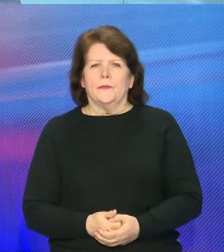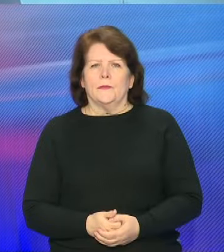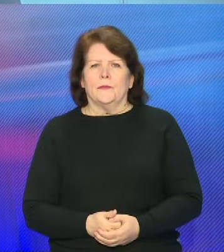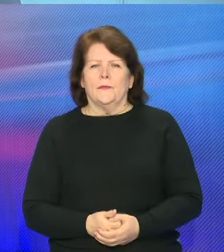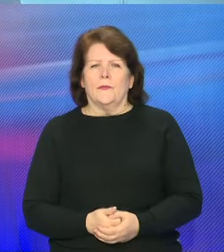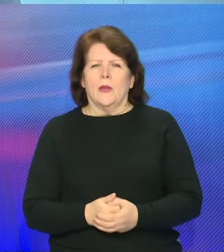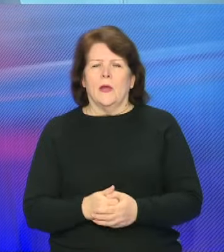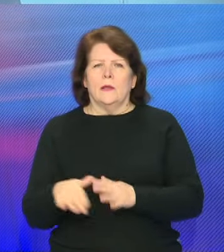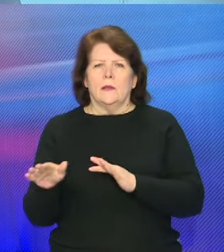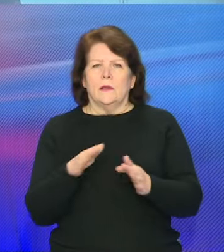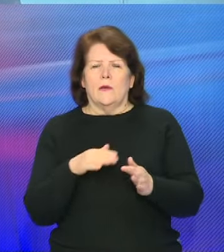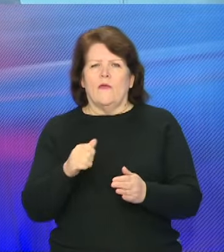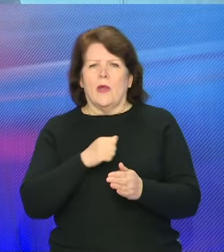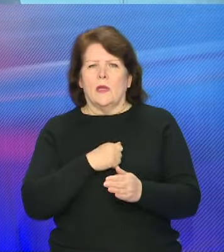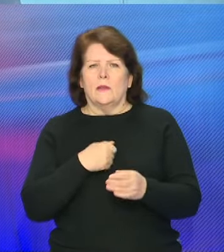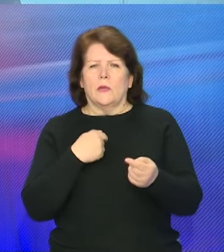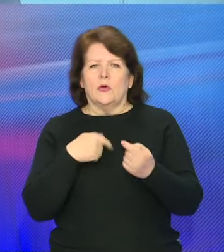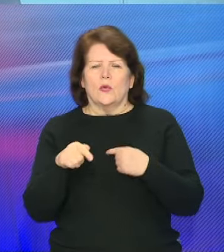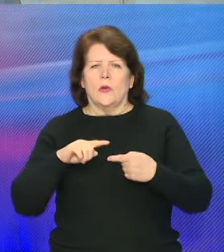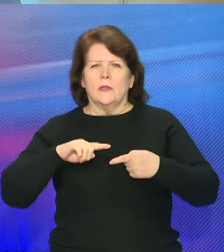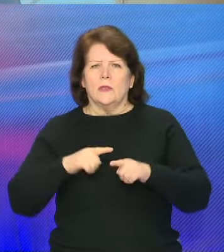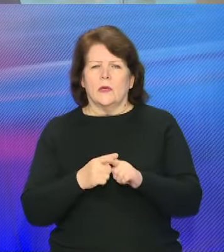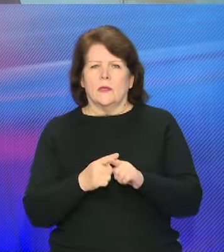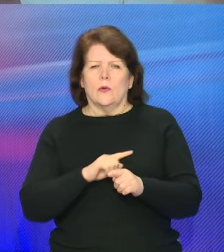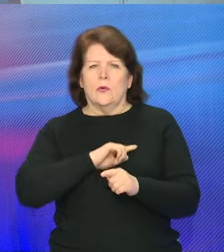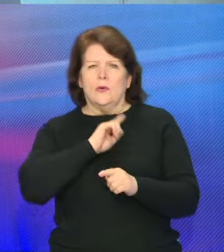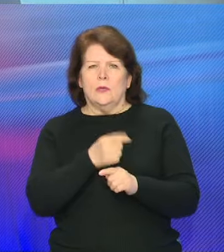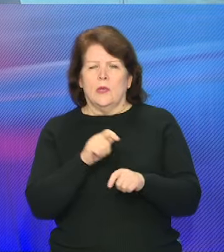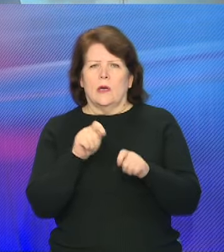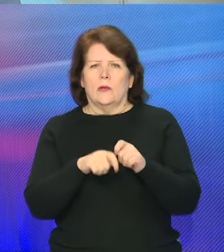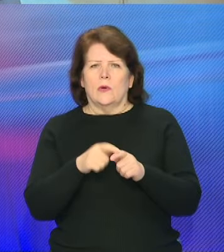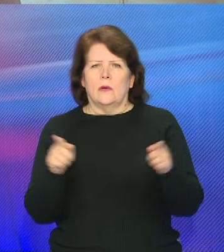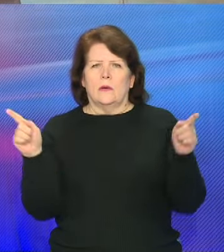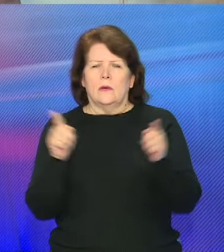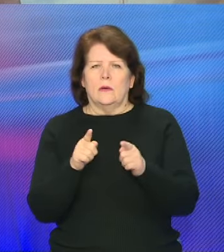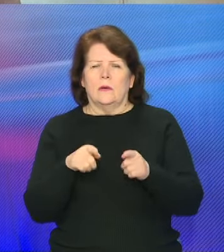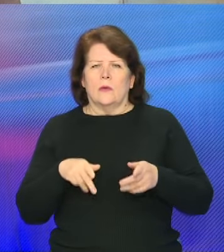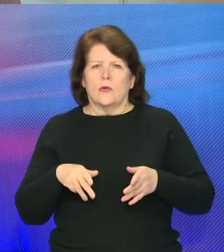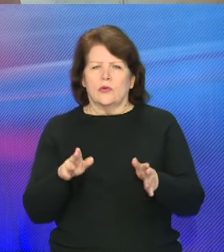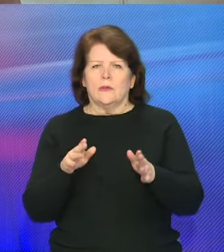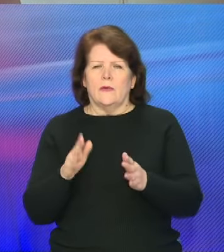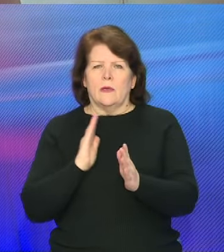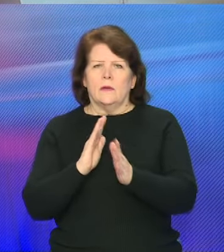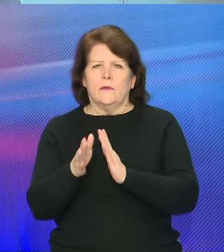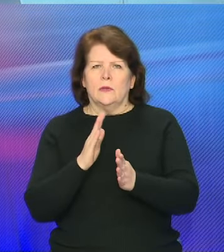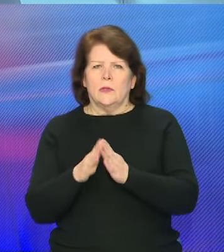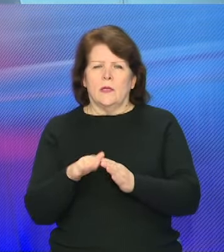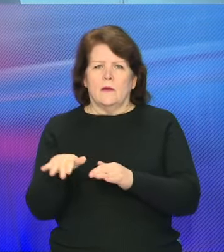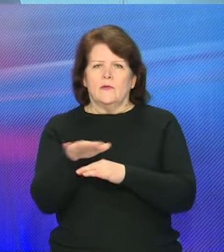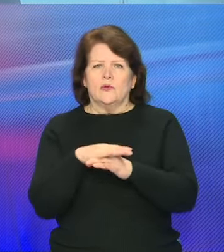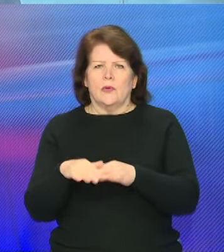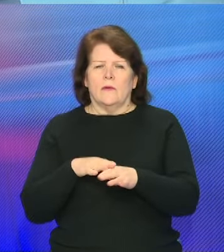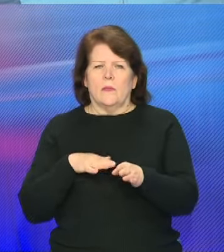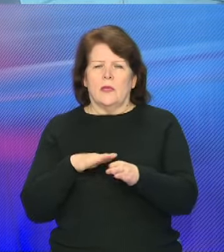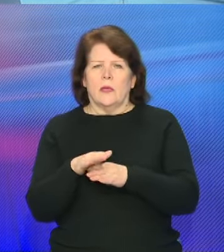За дзейнічанне военной и іншай специальной техники, узмоцнены контроль и обмежование дорожного руху у зоне проведения мероприемствов.